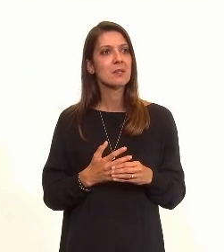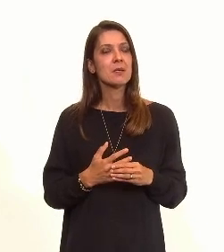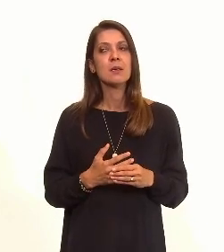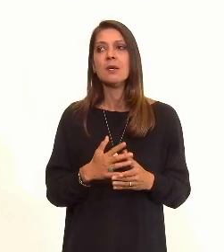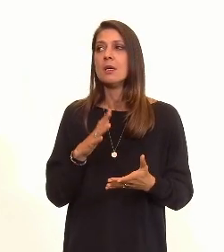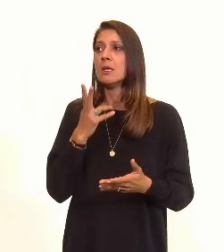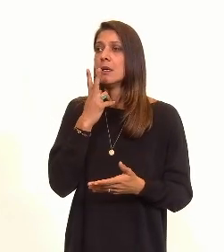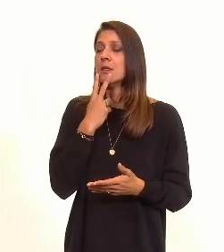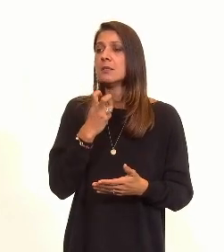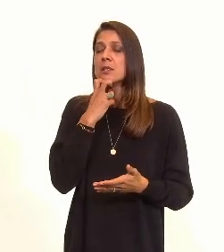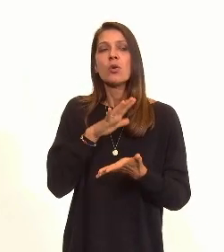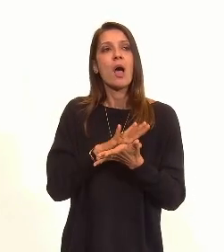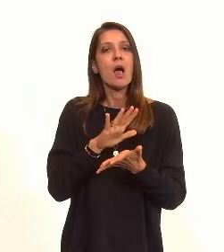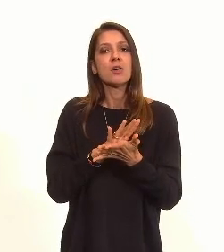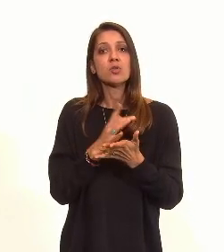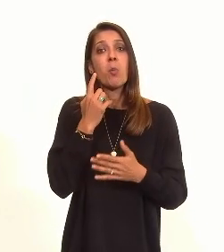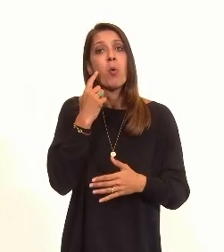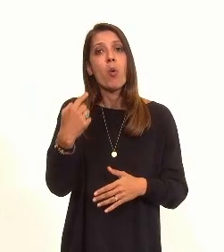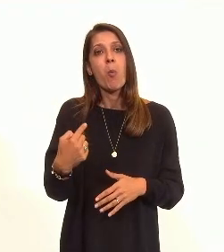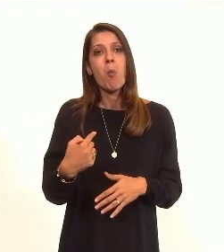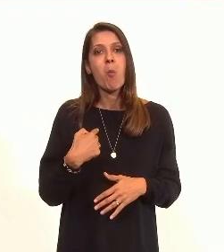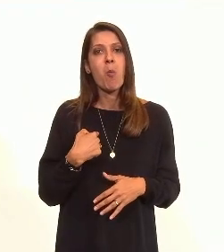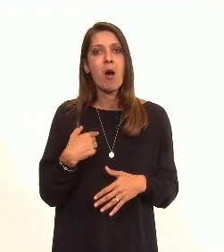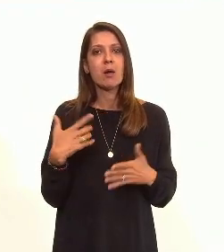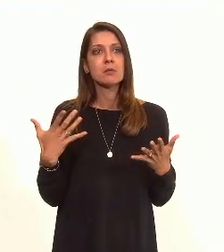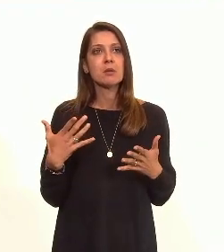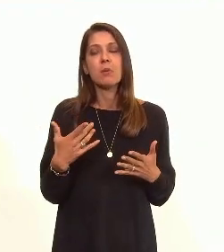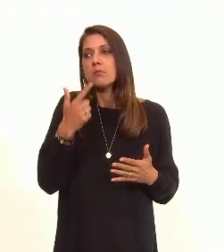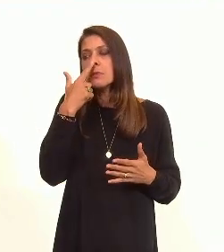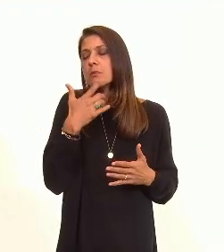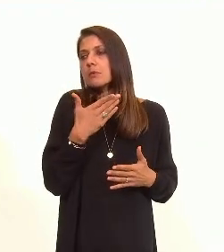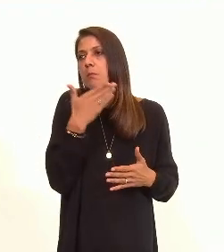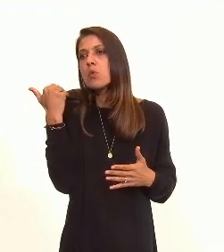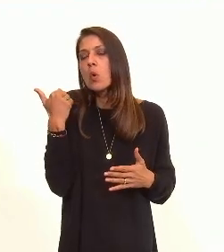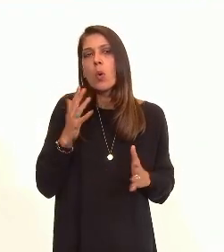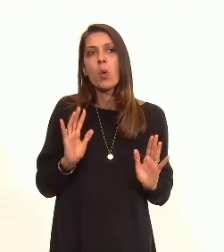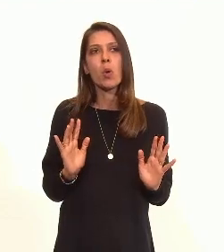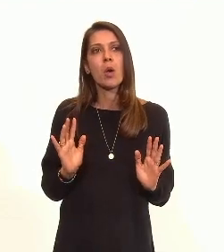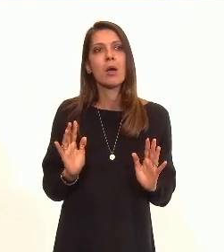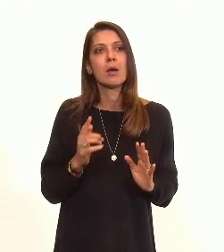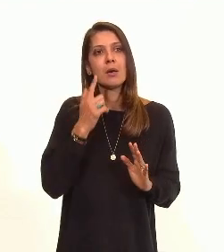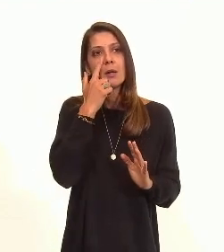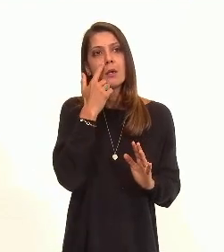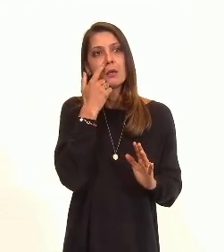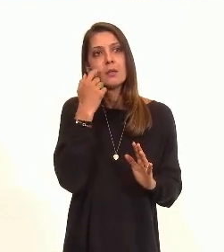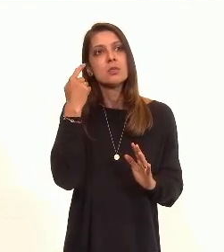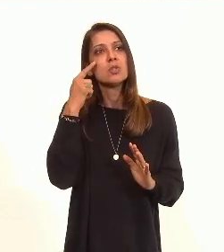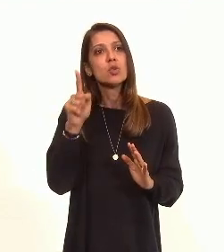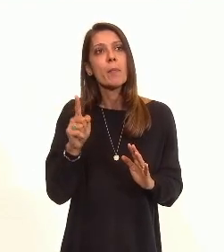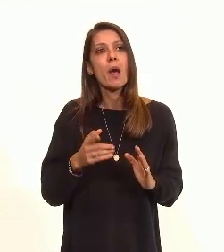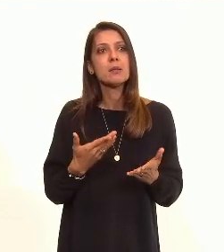Citoyennage, pour moi, c'est... Je me sens mieux. Je pense à